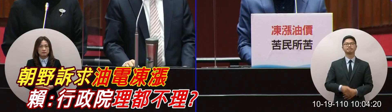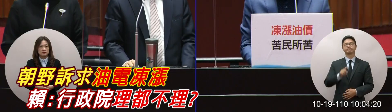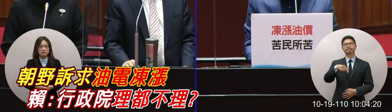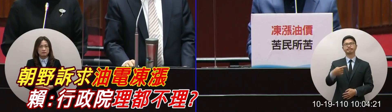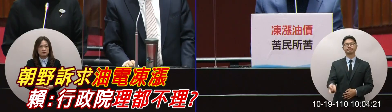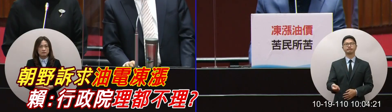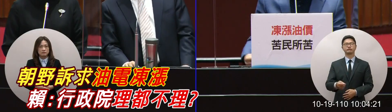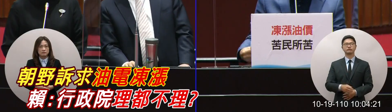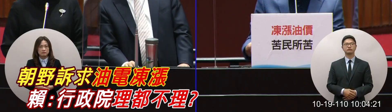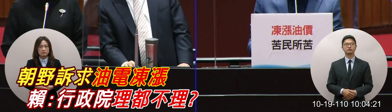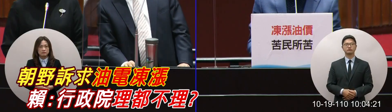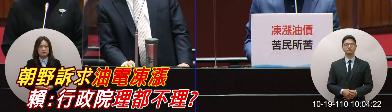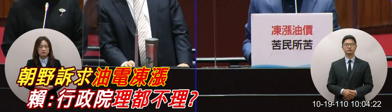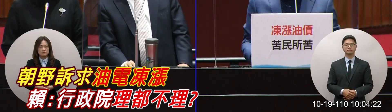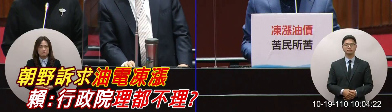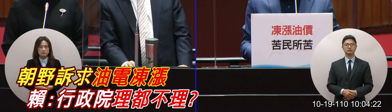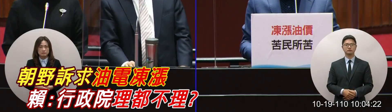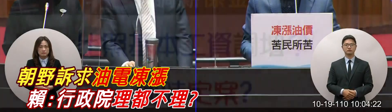所以，